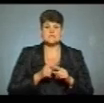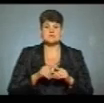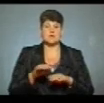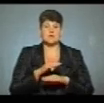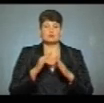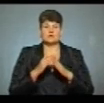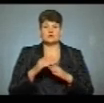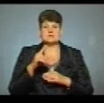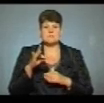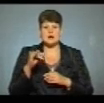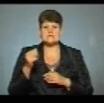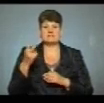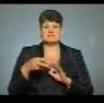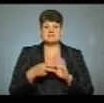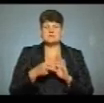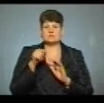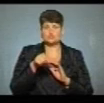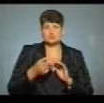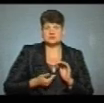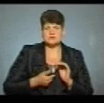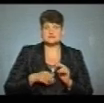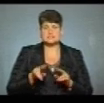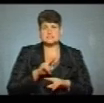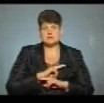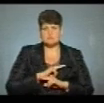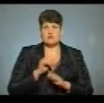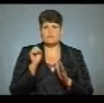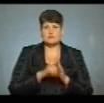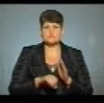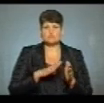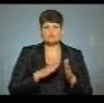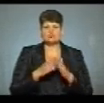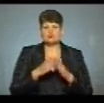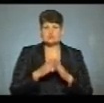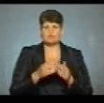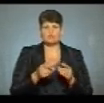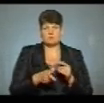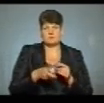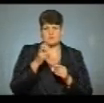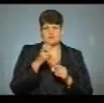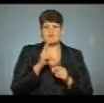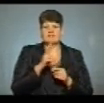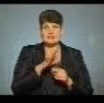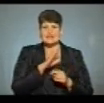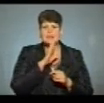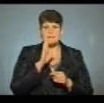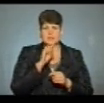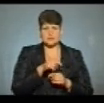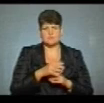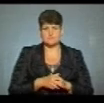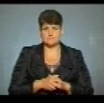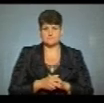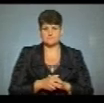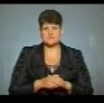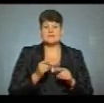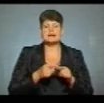Збараській, 27. У цьому під'їзді мешкав загиблий. Вбивство сталося у сусідньому під'їзді, в квартирі матері підозрюваного.